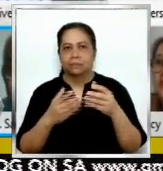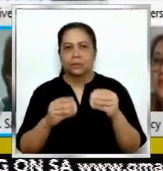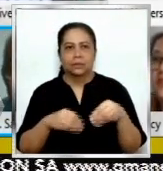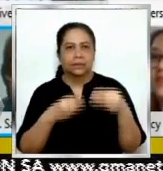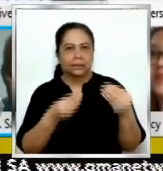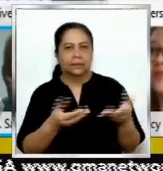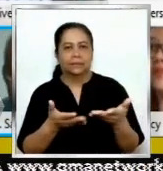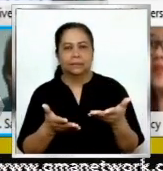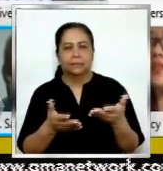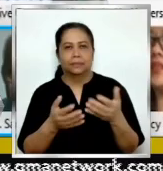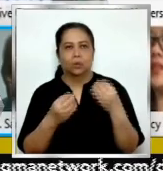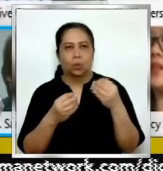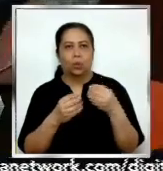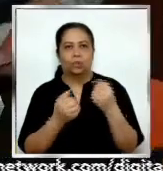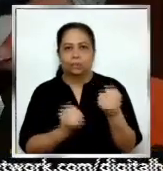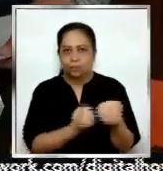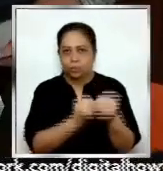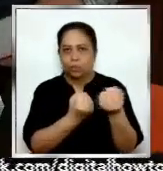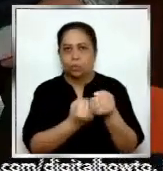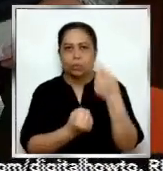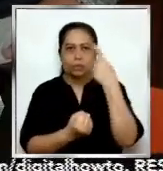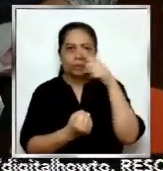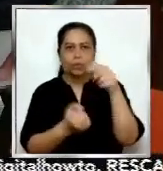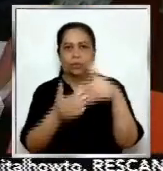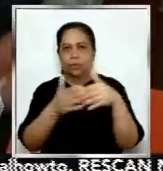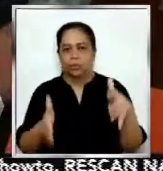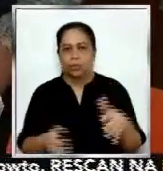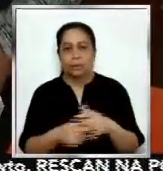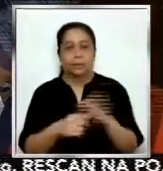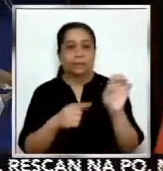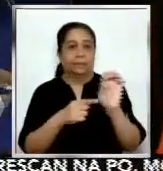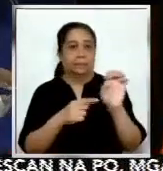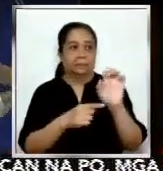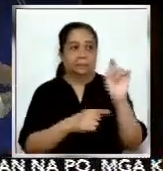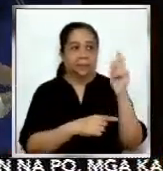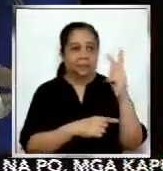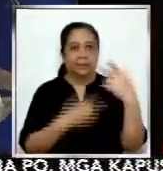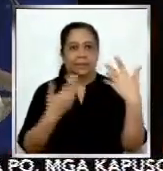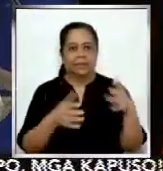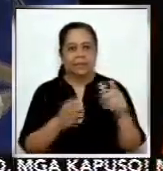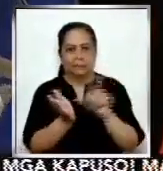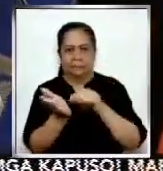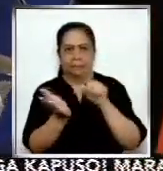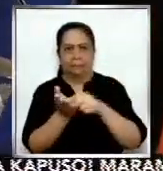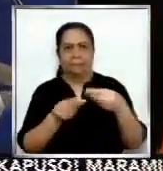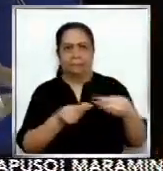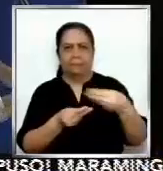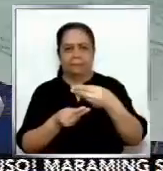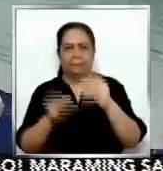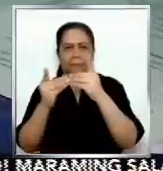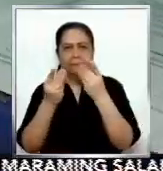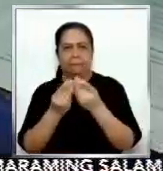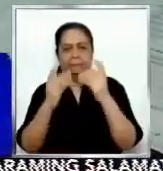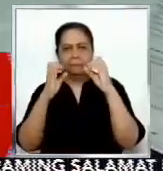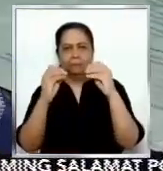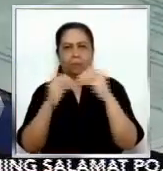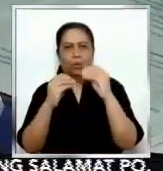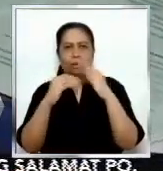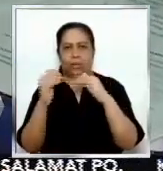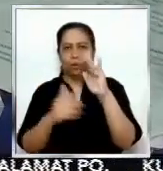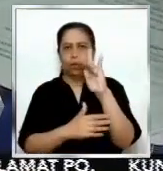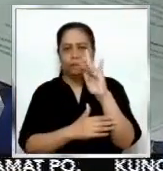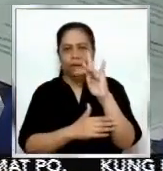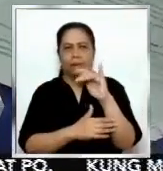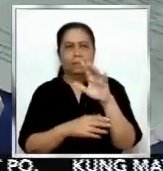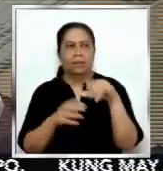should provide or extend support to the learners. Bukod sa telebisyon, nakapagpamigay na rin ng printed modules ang DepEd sa mahigit 25,000 out of